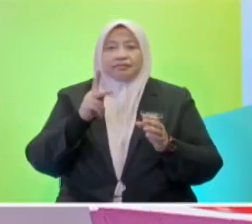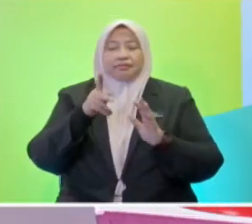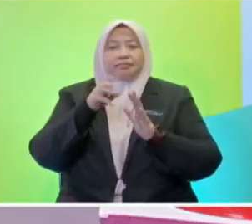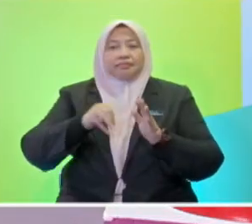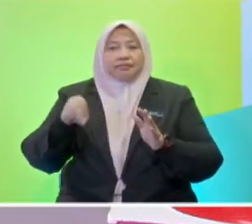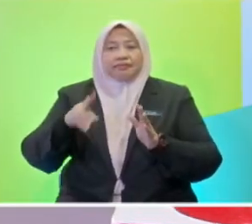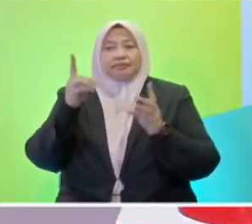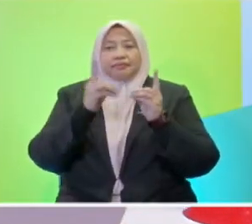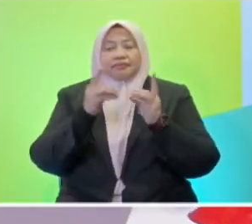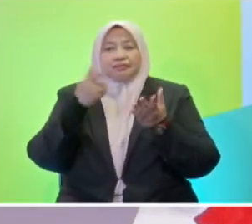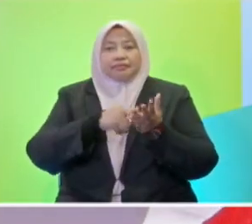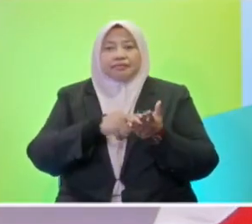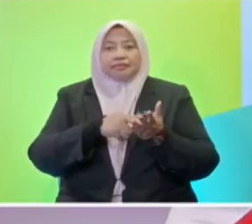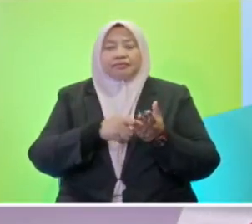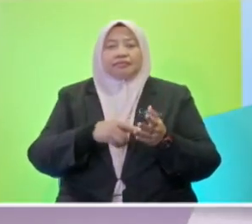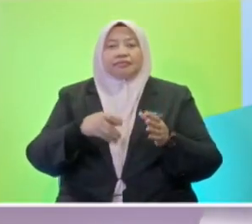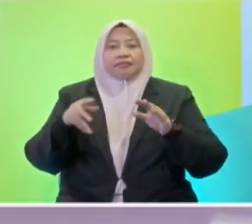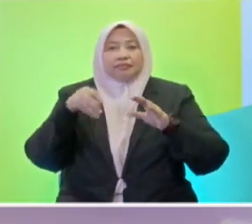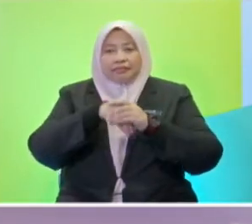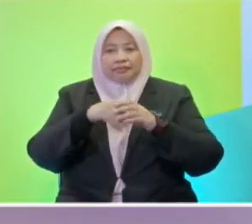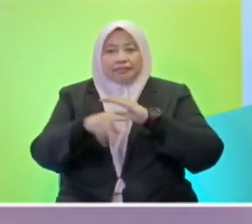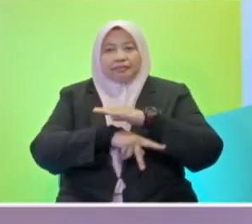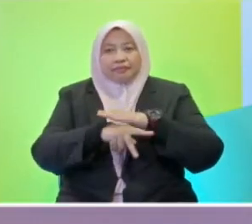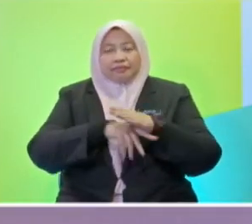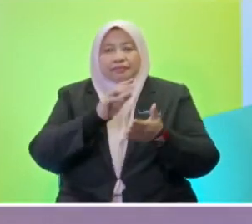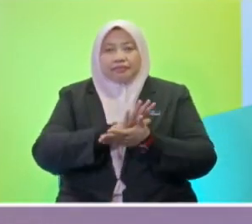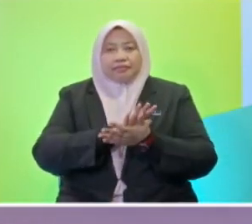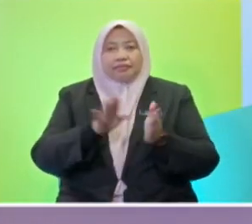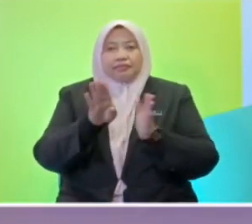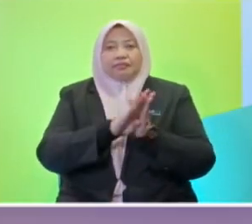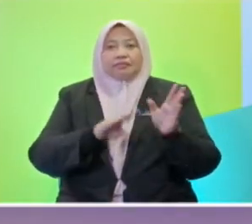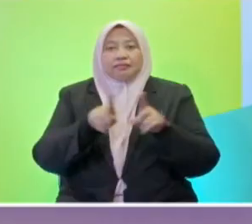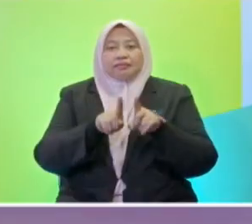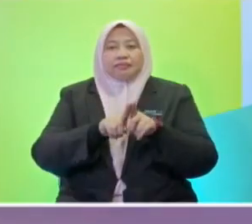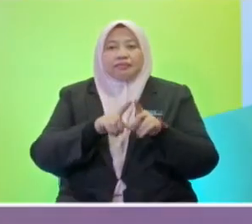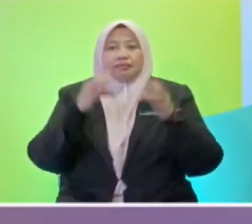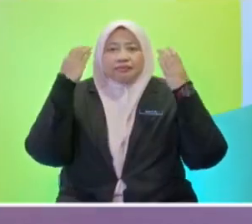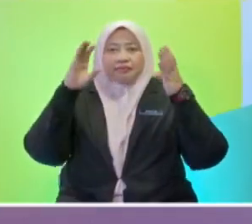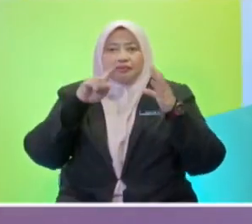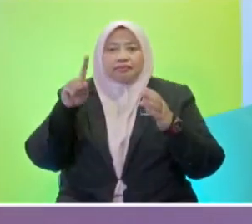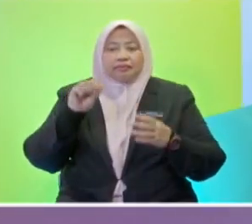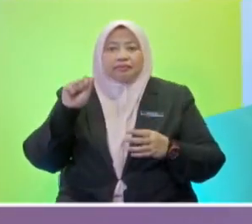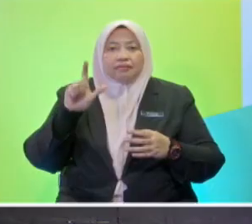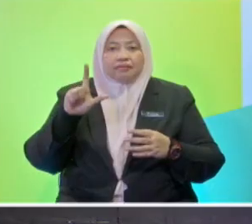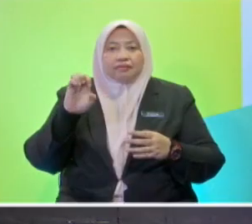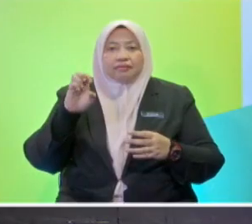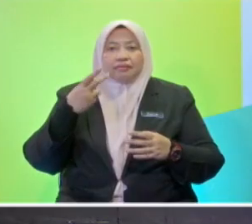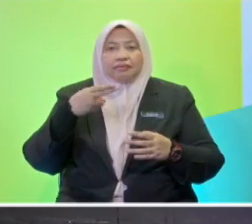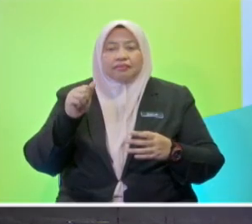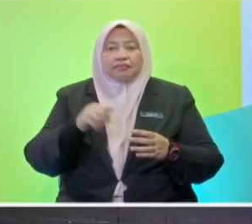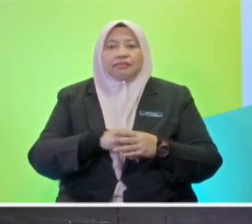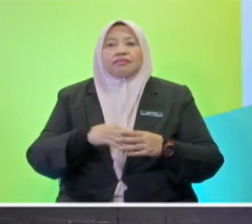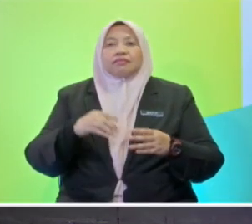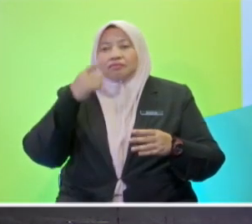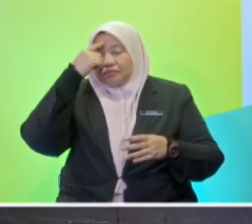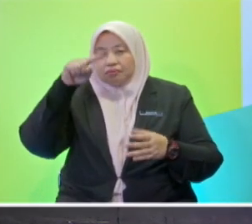Jumpa Kita lagi dalam pra sekolah bersama dengan cekgu zaleha Oke Cikgu untuk saya